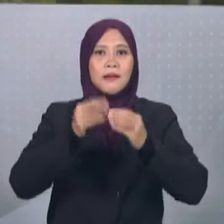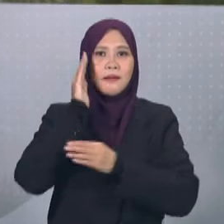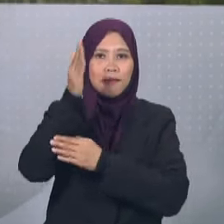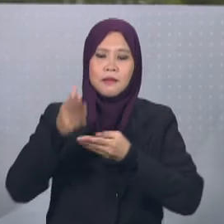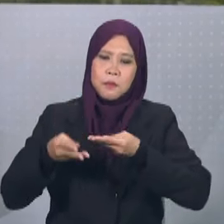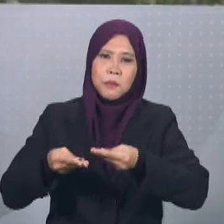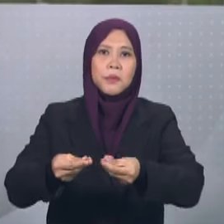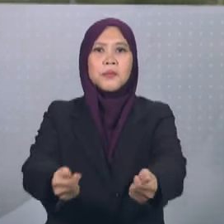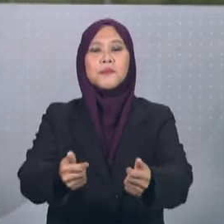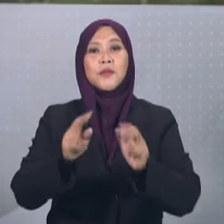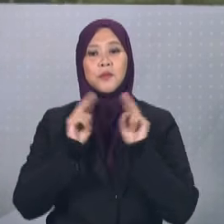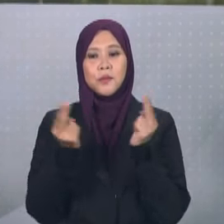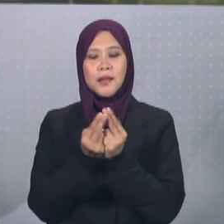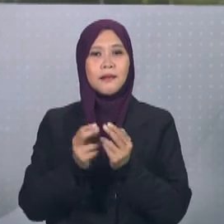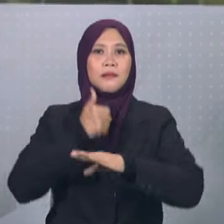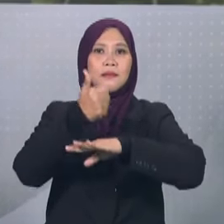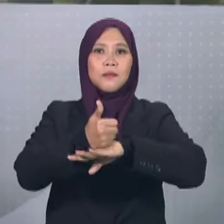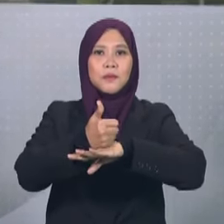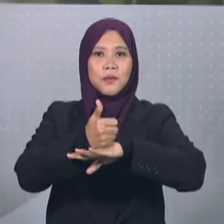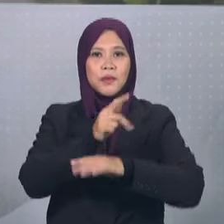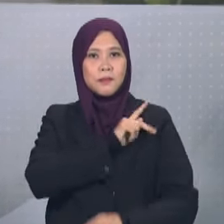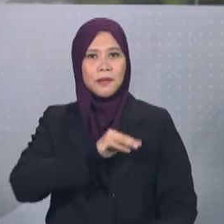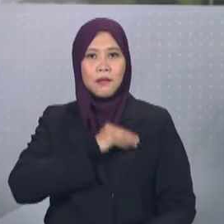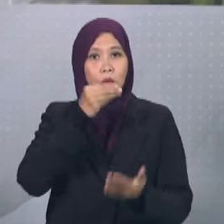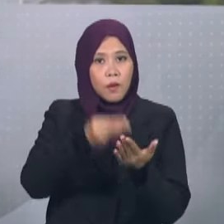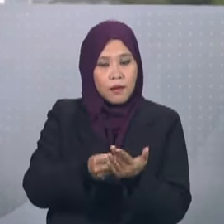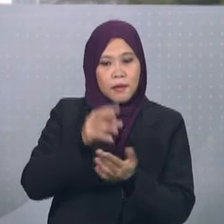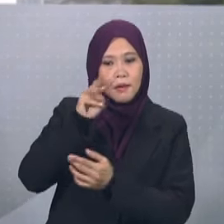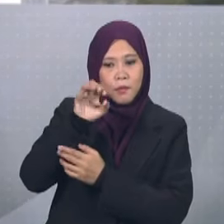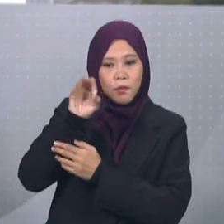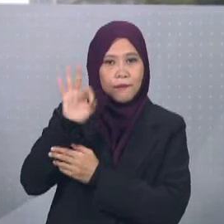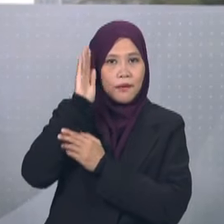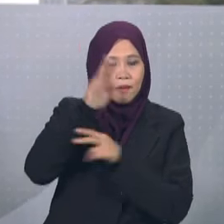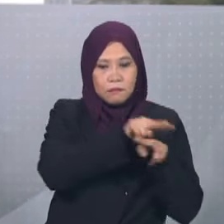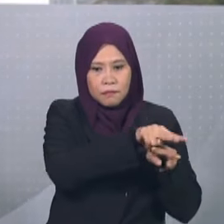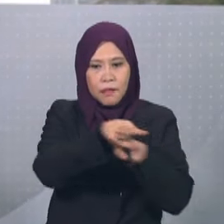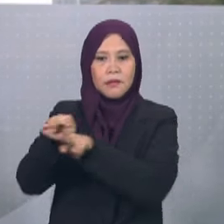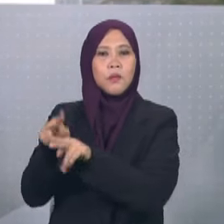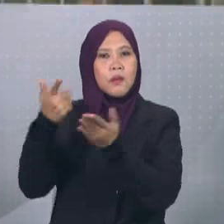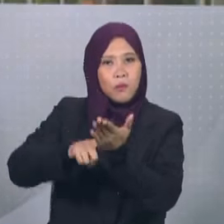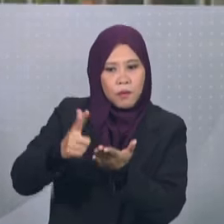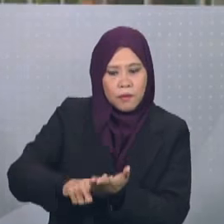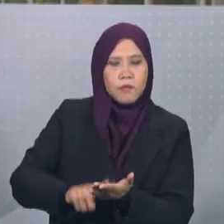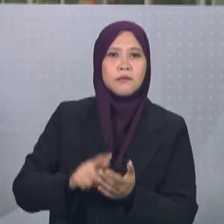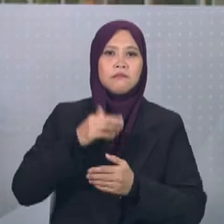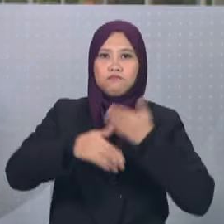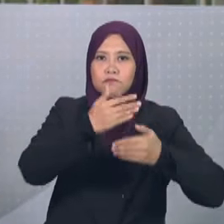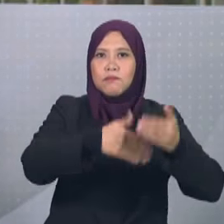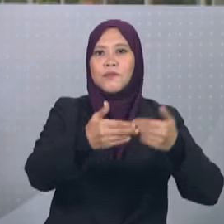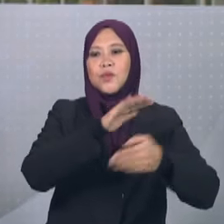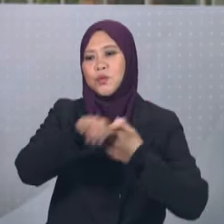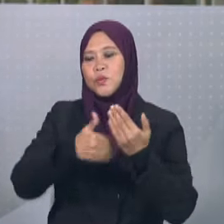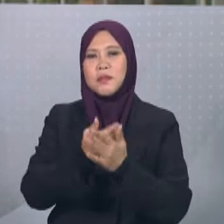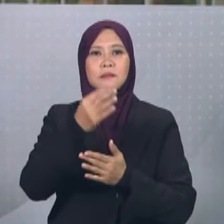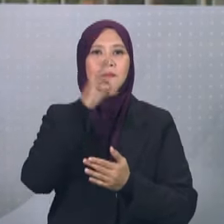dengan lancar, unit laksana ditubuhkan di Kementerian Kewangan bagi memantau dan melaporkan perkembangan pelaksanaan semua